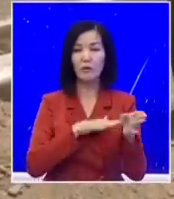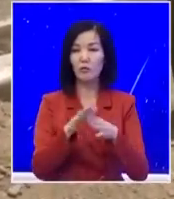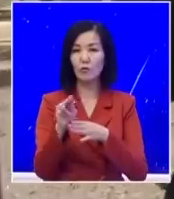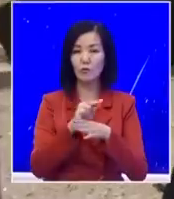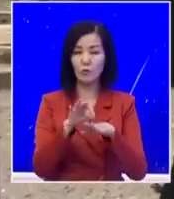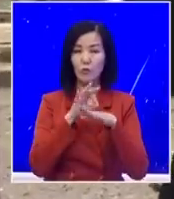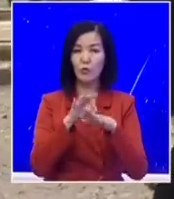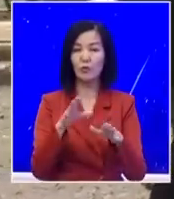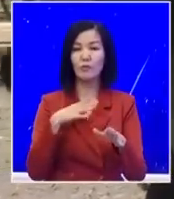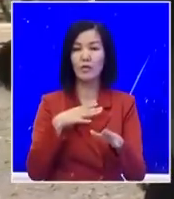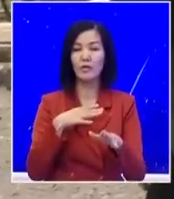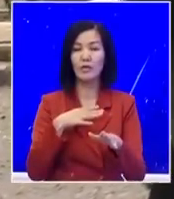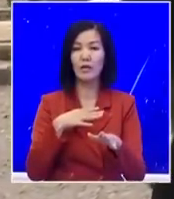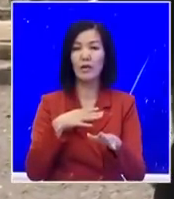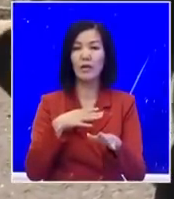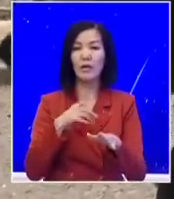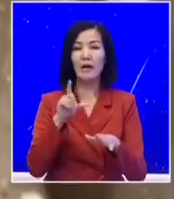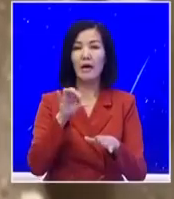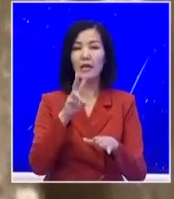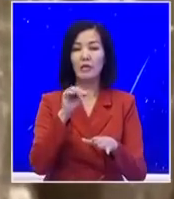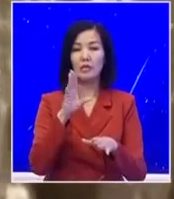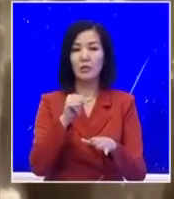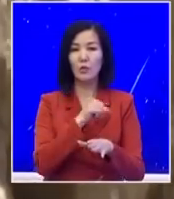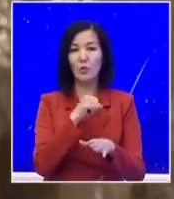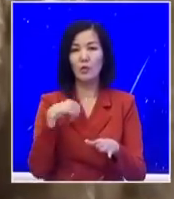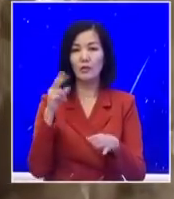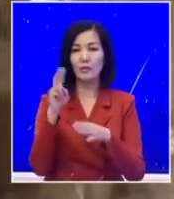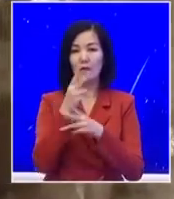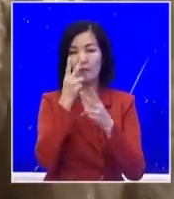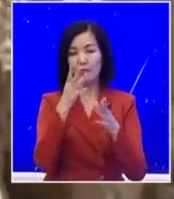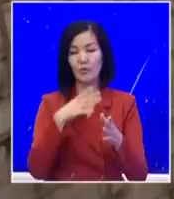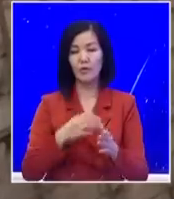Барысын облыстық мәслихат хатшысы Сұлтан Дүйсенбінов арнайы барып көрді.